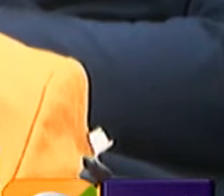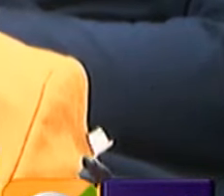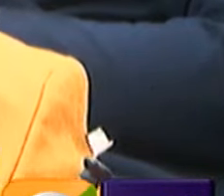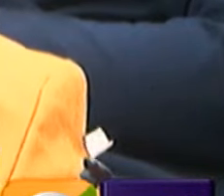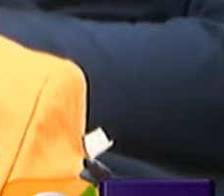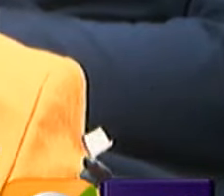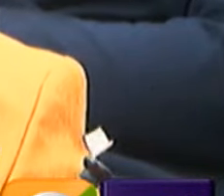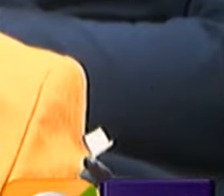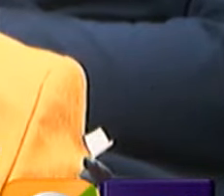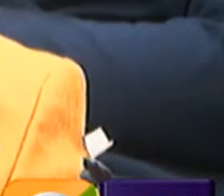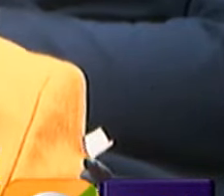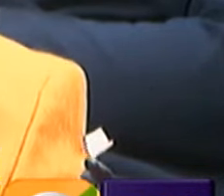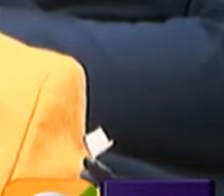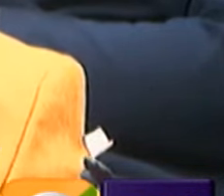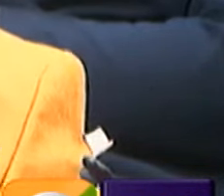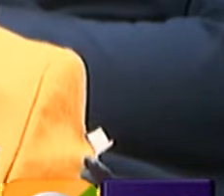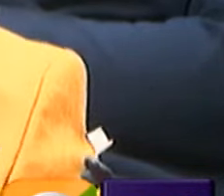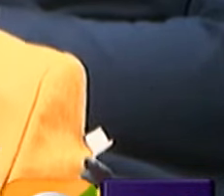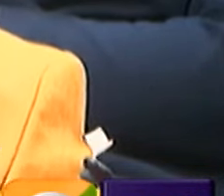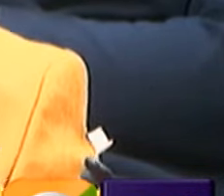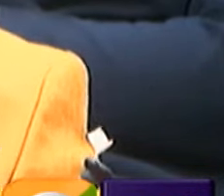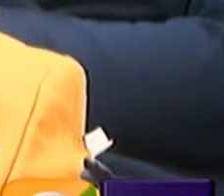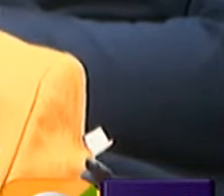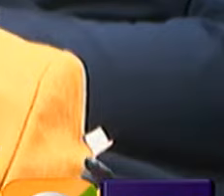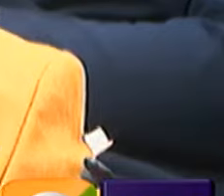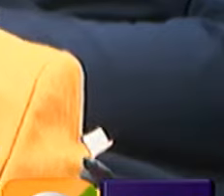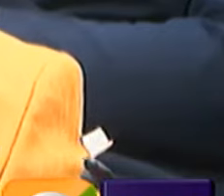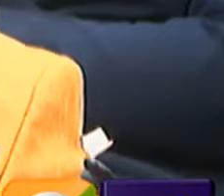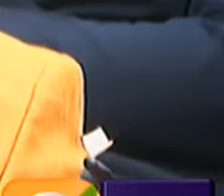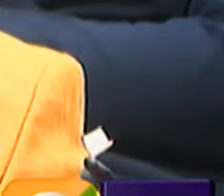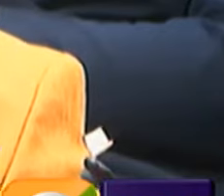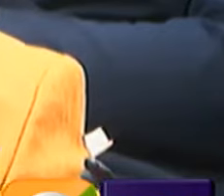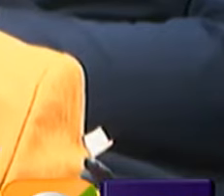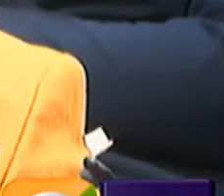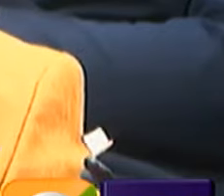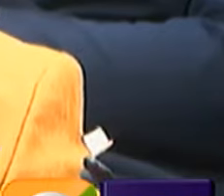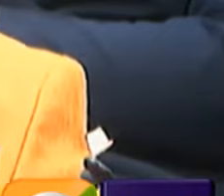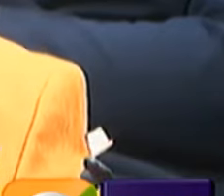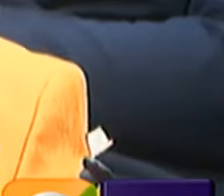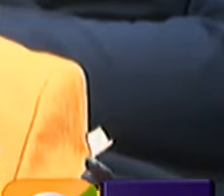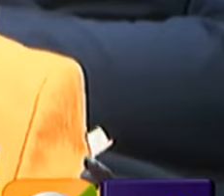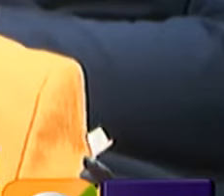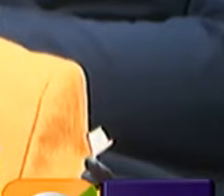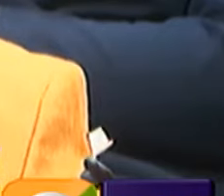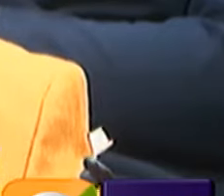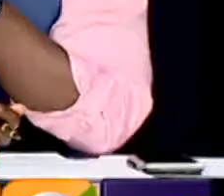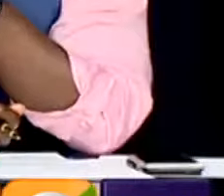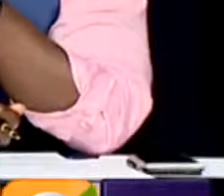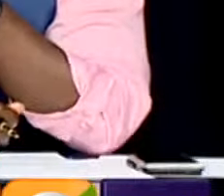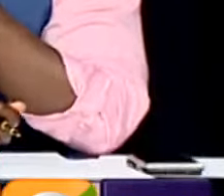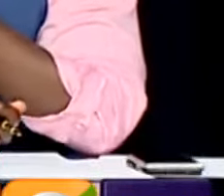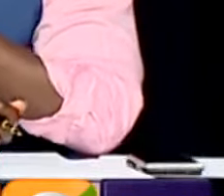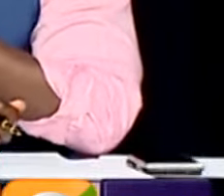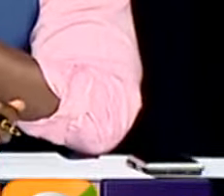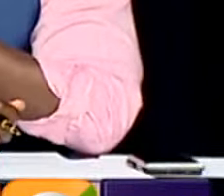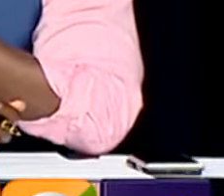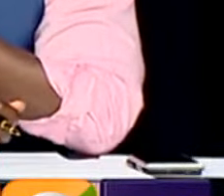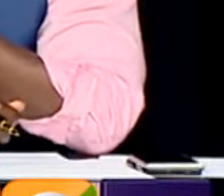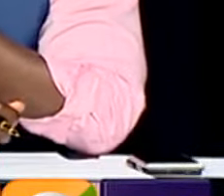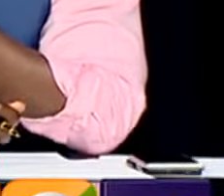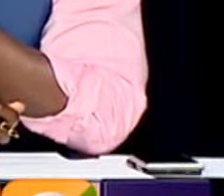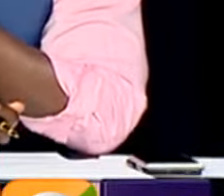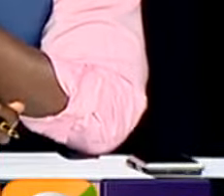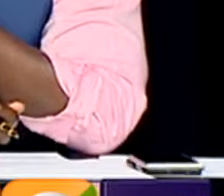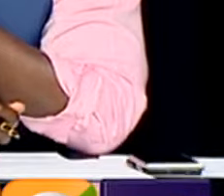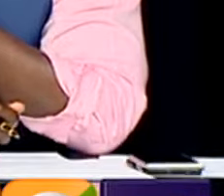ilhali lile swali ambalo waliuliza halikuleta haswa hicho ambacho walikuwa wakikitafuta. Mwanzo nitakaushikilia hapo, kero nitakupa nafasi utuambie sasa